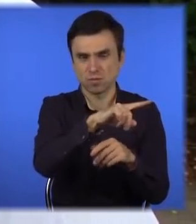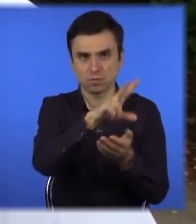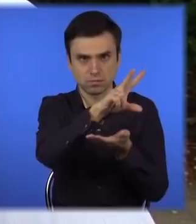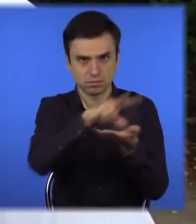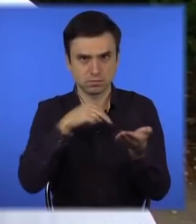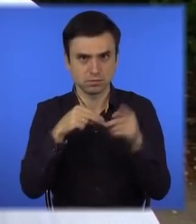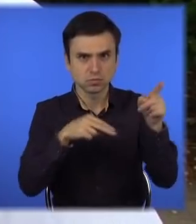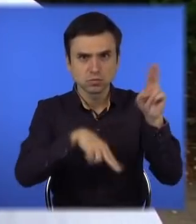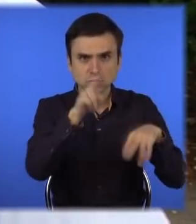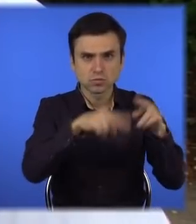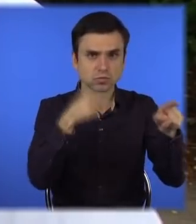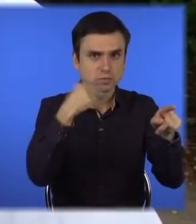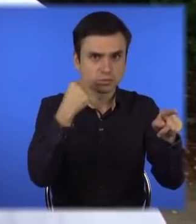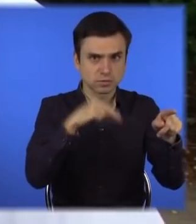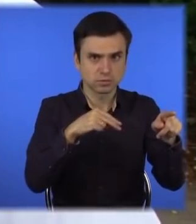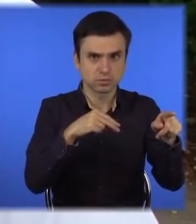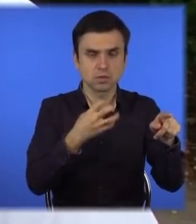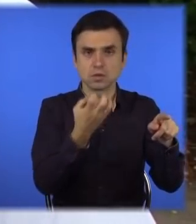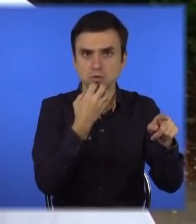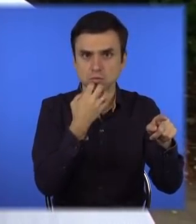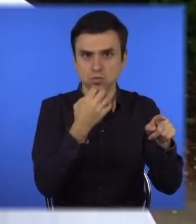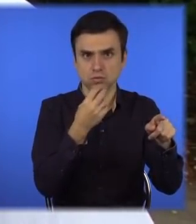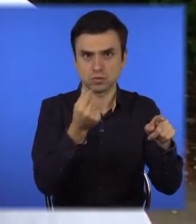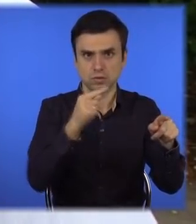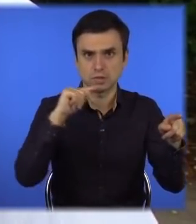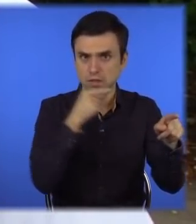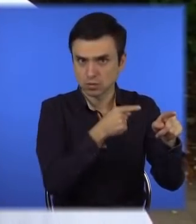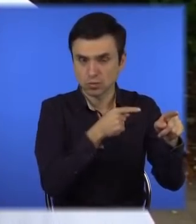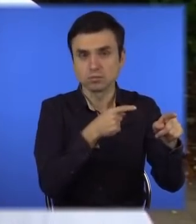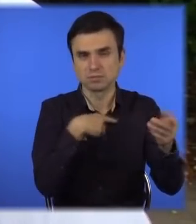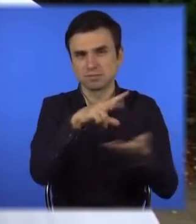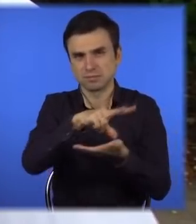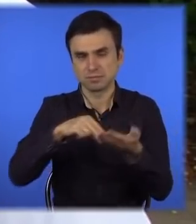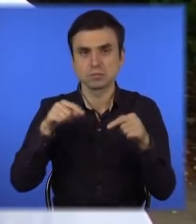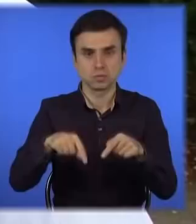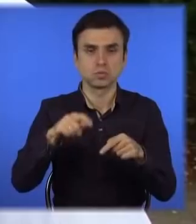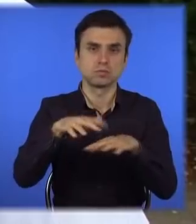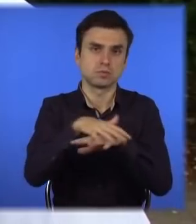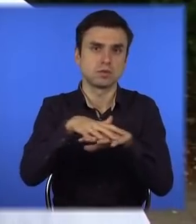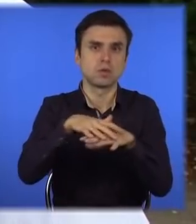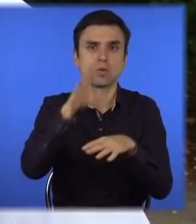момент пропорционально ценам у нас, наверное, самый дорогой бензин в мире. В принципе.